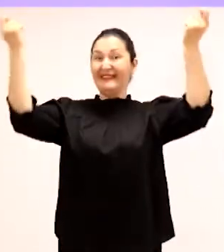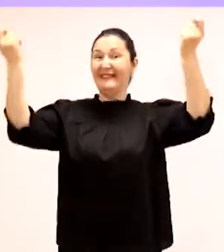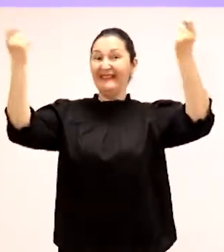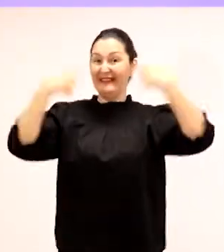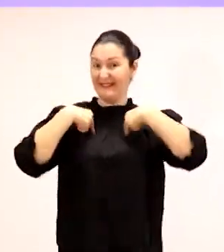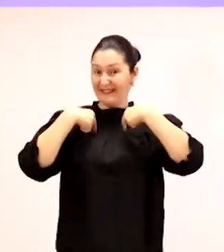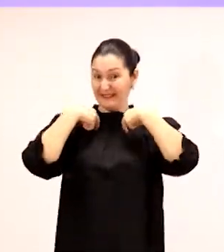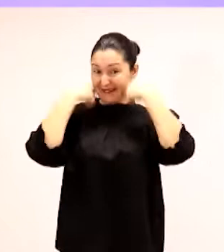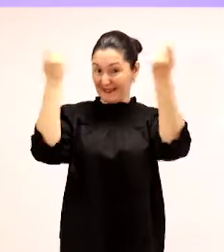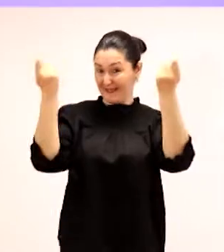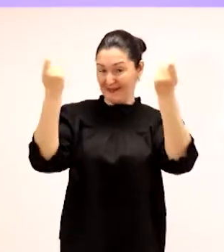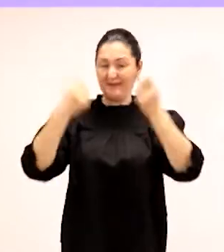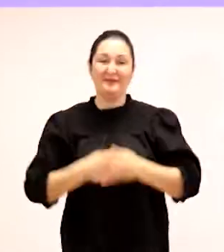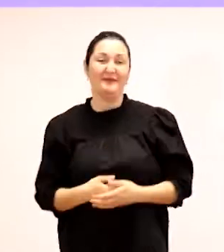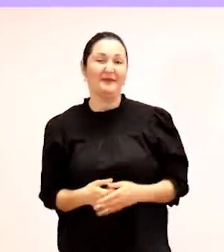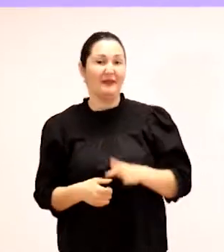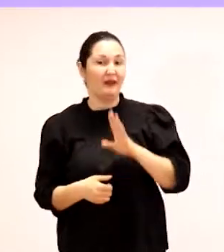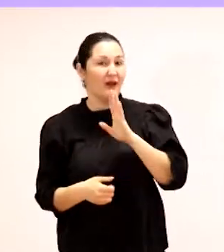Так.